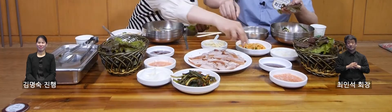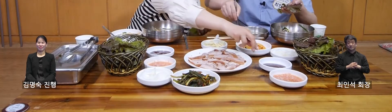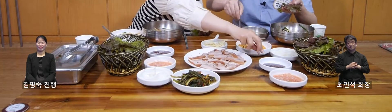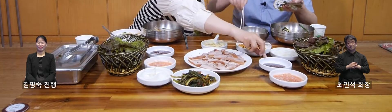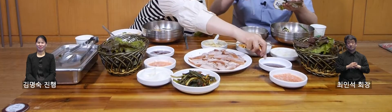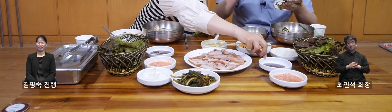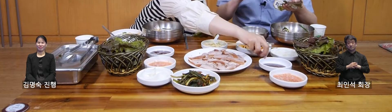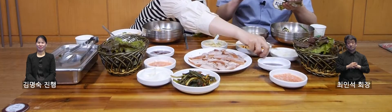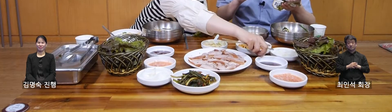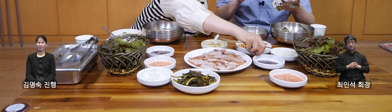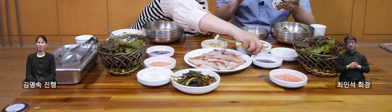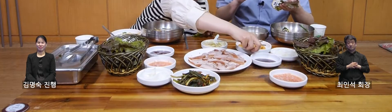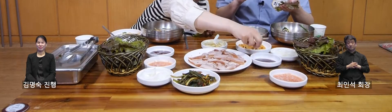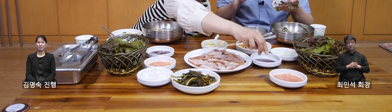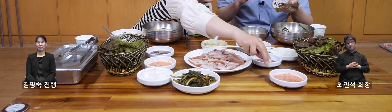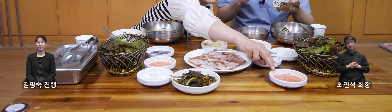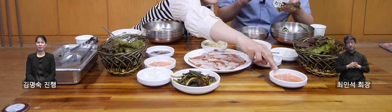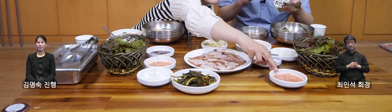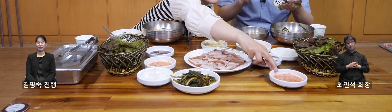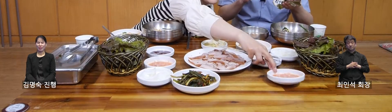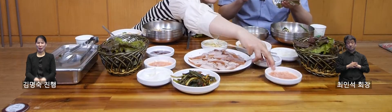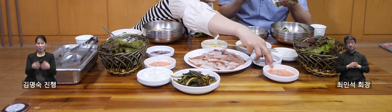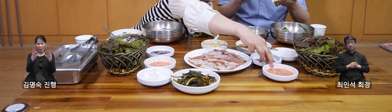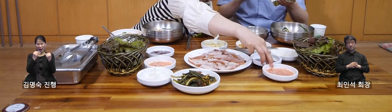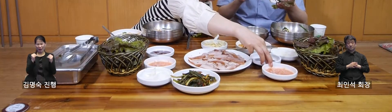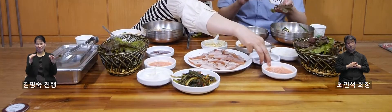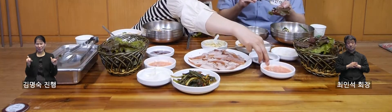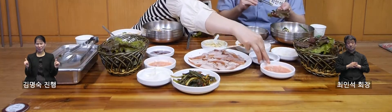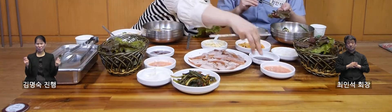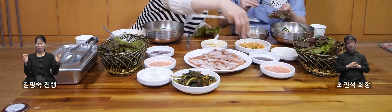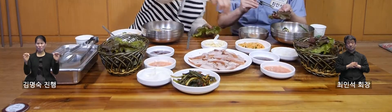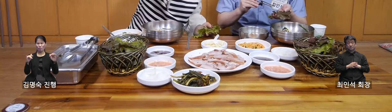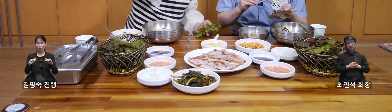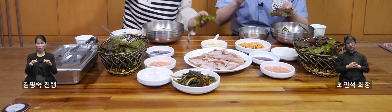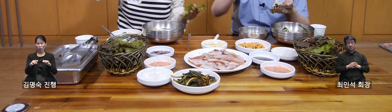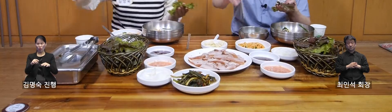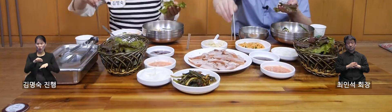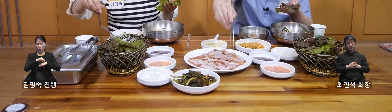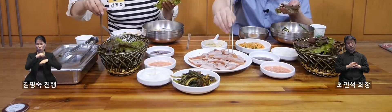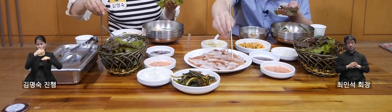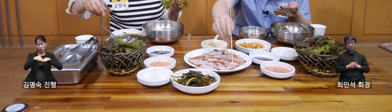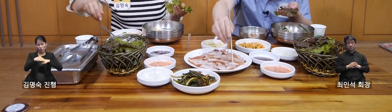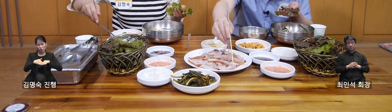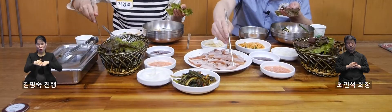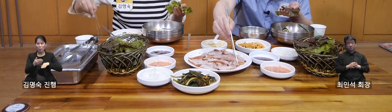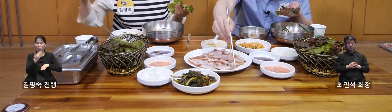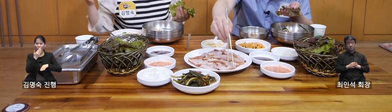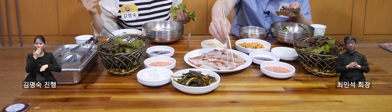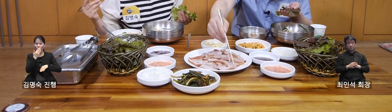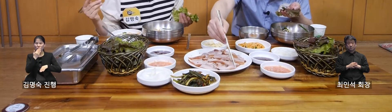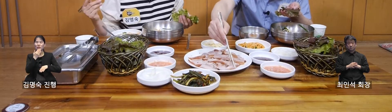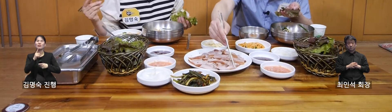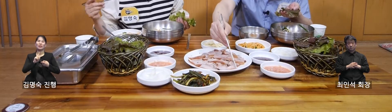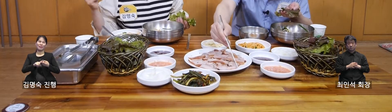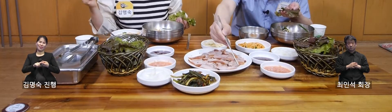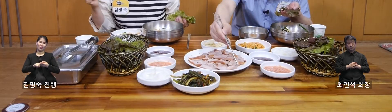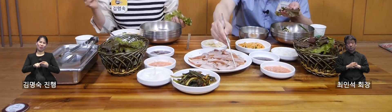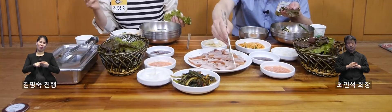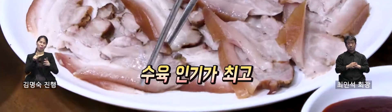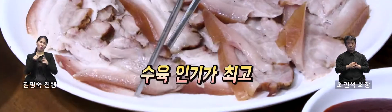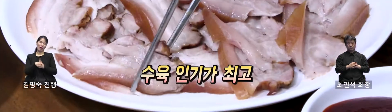그래서 왜 이렇게 이 많은 분들이 이 수육 노래를 하는지